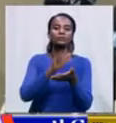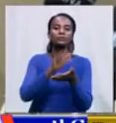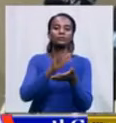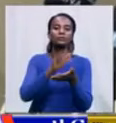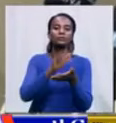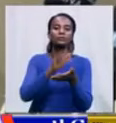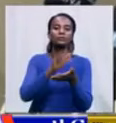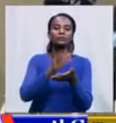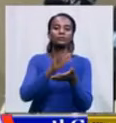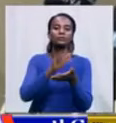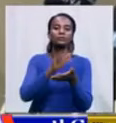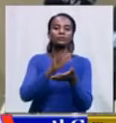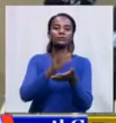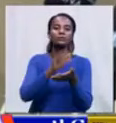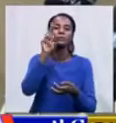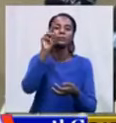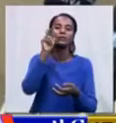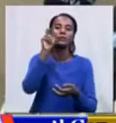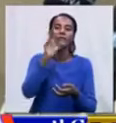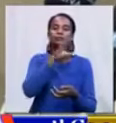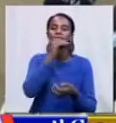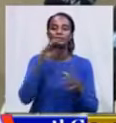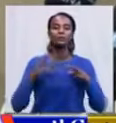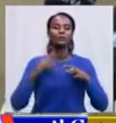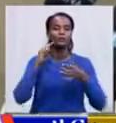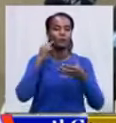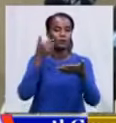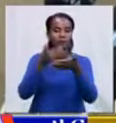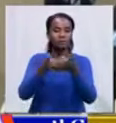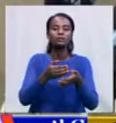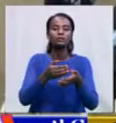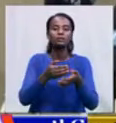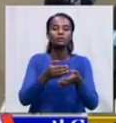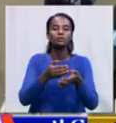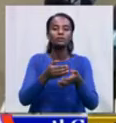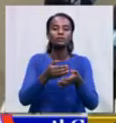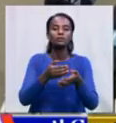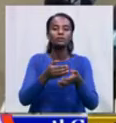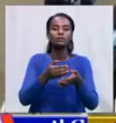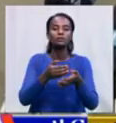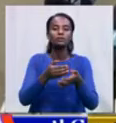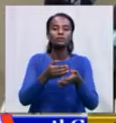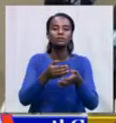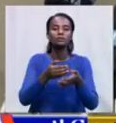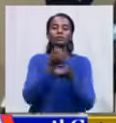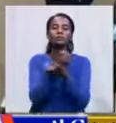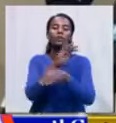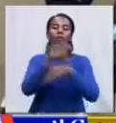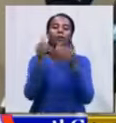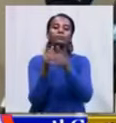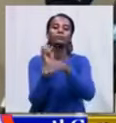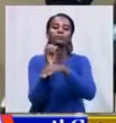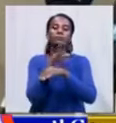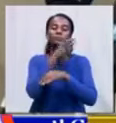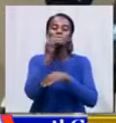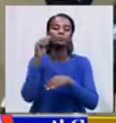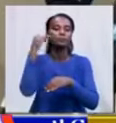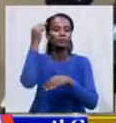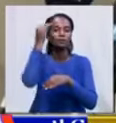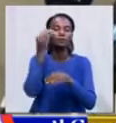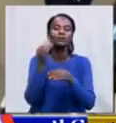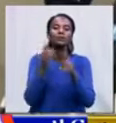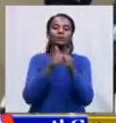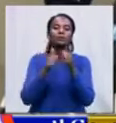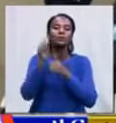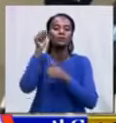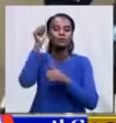ለ1440ኛው የረመዳን ጾም የእንኳን አደረሳችሁ መልእክታቸውን ያስተላለፉት የኢትዮጵያ እስልምና ጉዳዮች ጠቅላይ ምክር ቤት ፕሬዝዳንት ተቀዳሚ ሙፍቲ ሐጂ